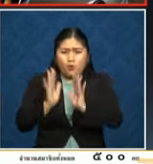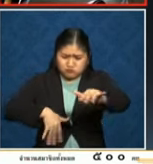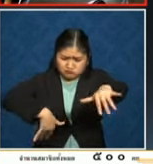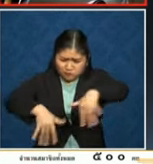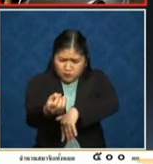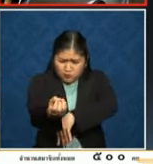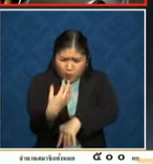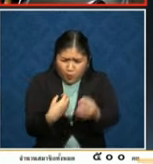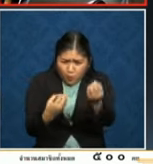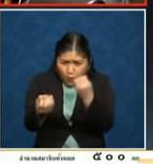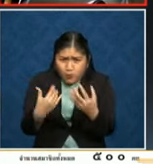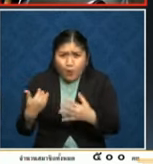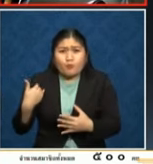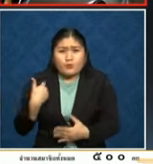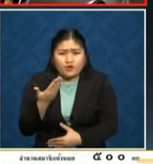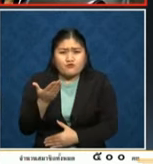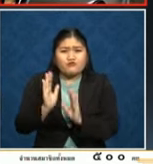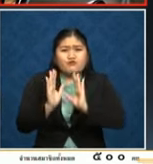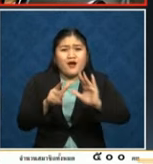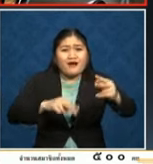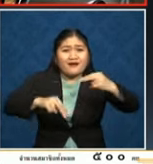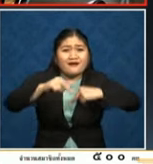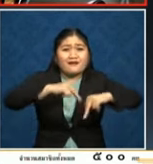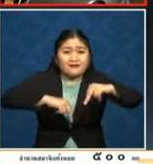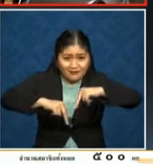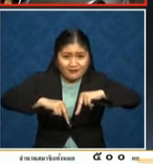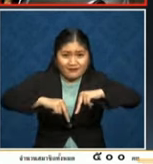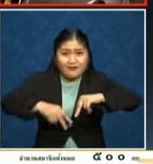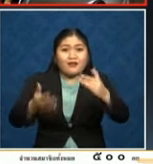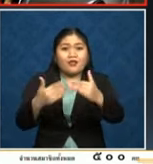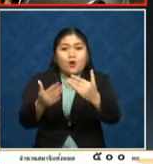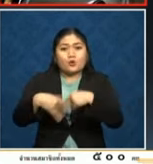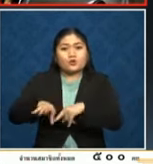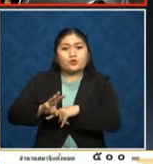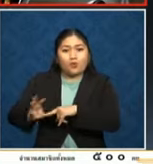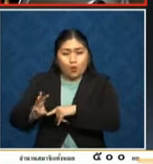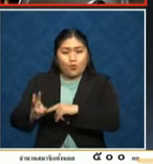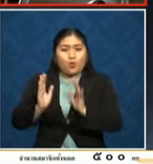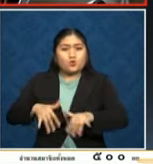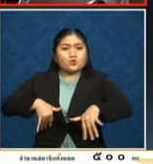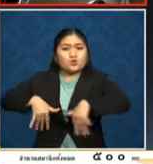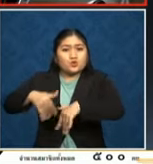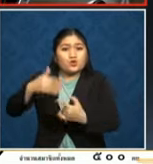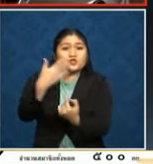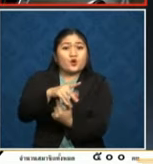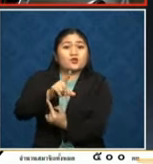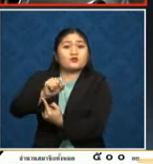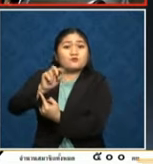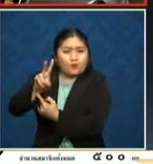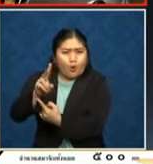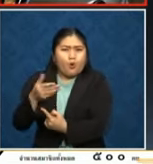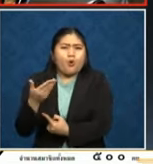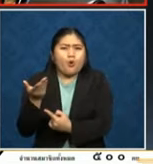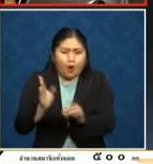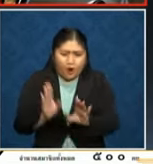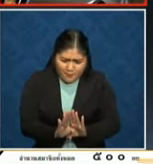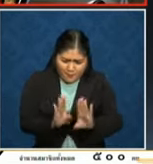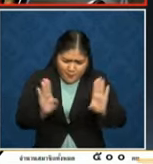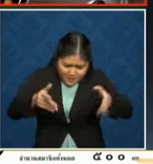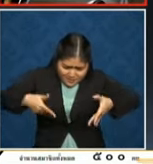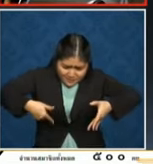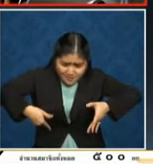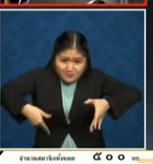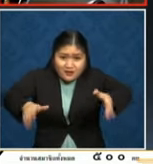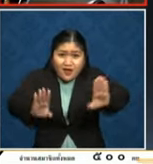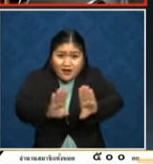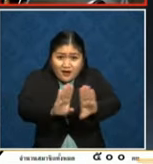ให้ช่วยพิจารณาแก้ไขด้วยครับเรื่องที่6ครับประชาชนในซอยอินทผลัม22นะครับขอให้ช่วยเปิดทางลัดนะครับตรงช่อ